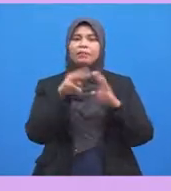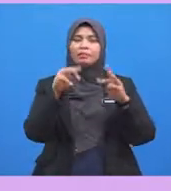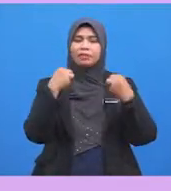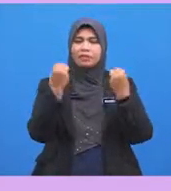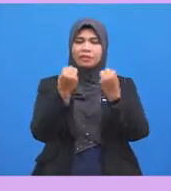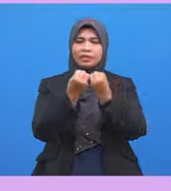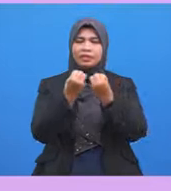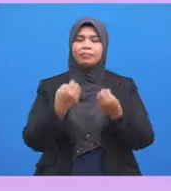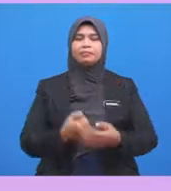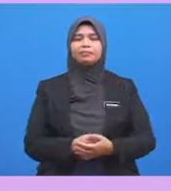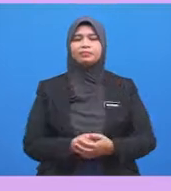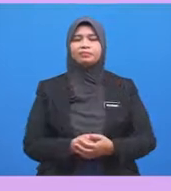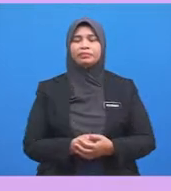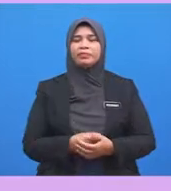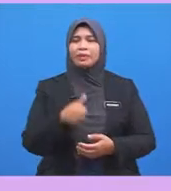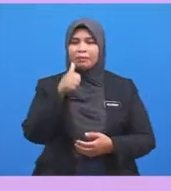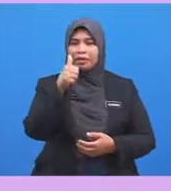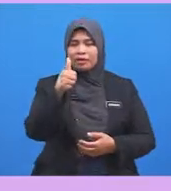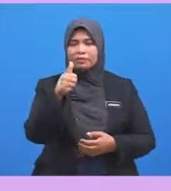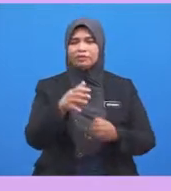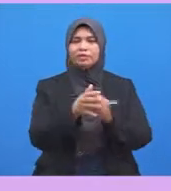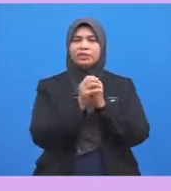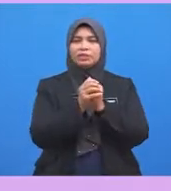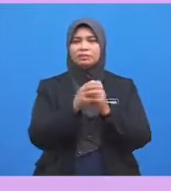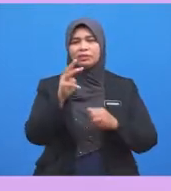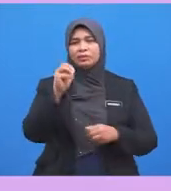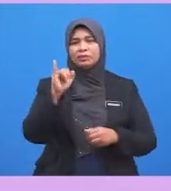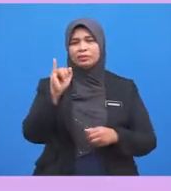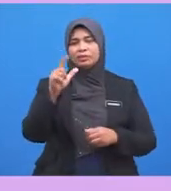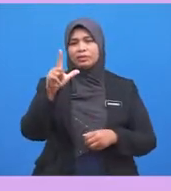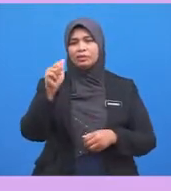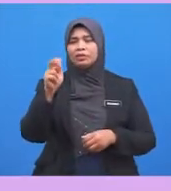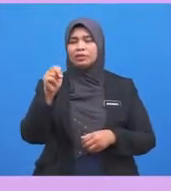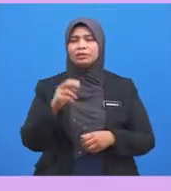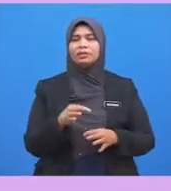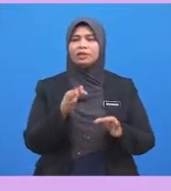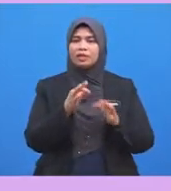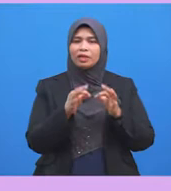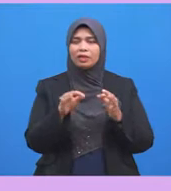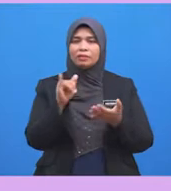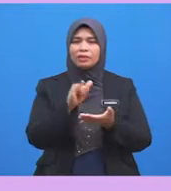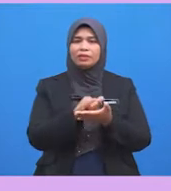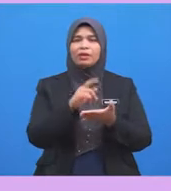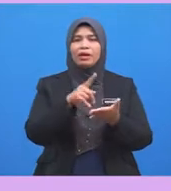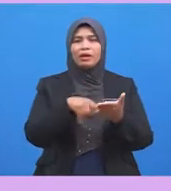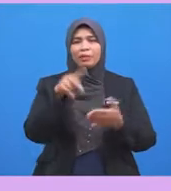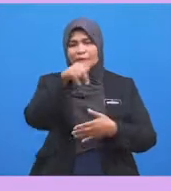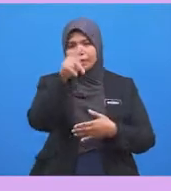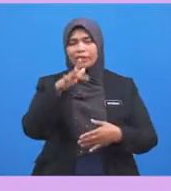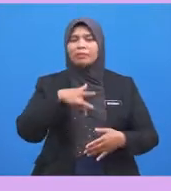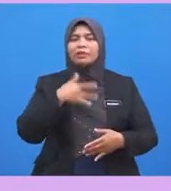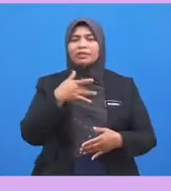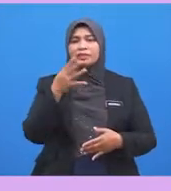masyarakat setempat. Bagus. Syabas, Meilan. Kalau begitu, apakah perasaan